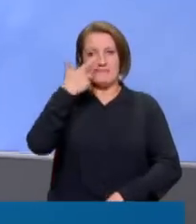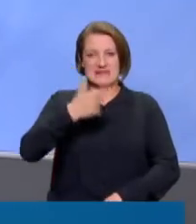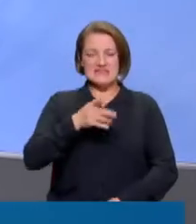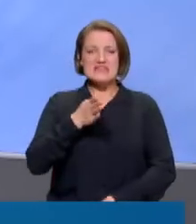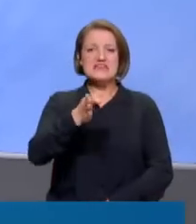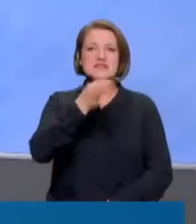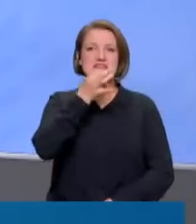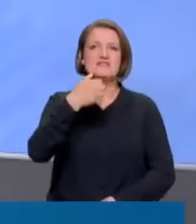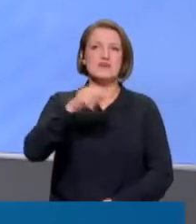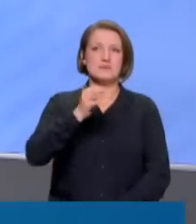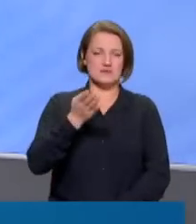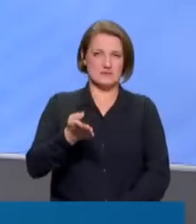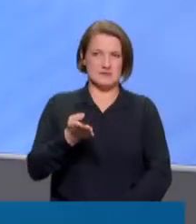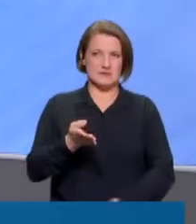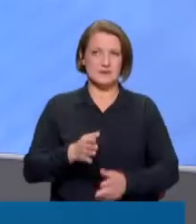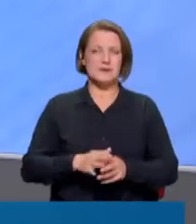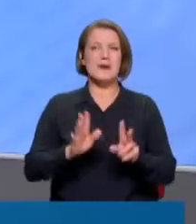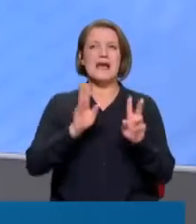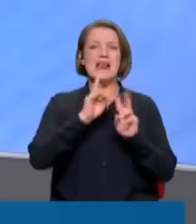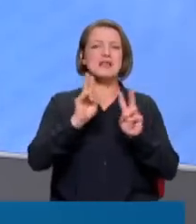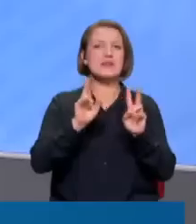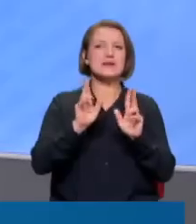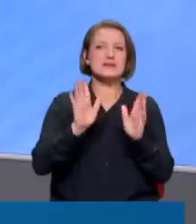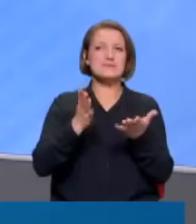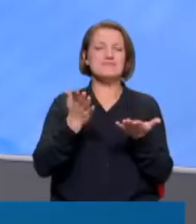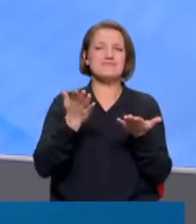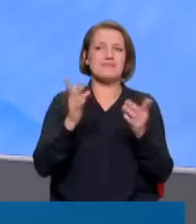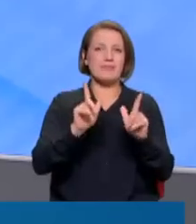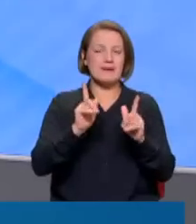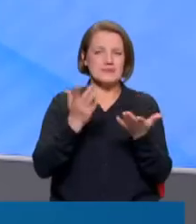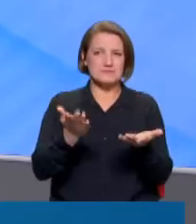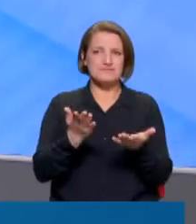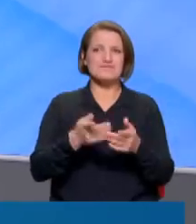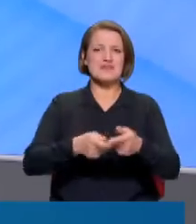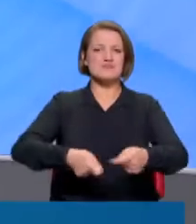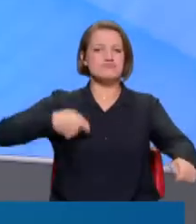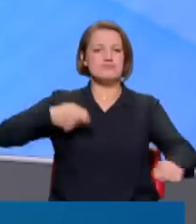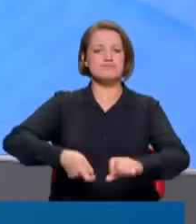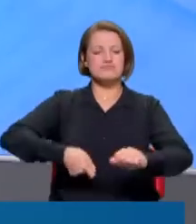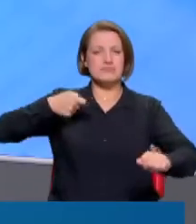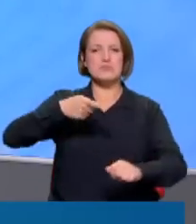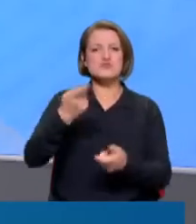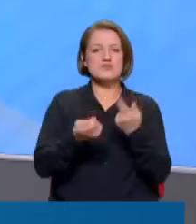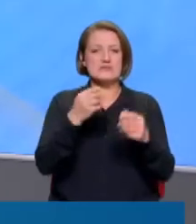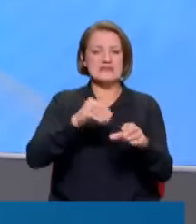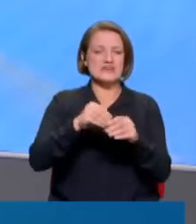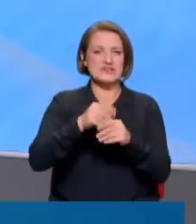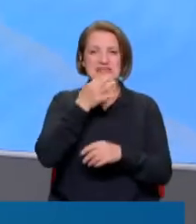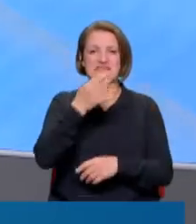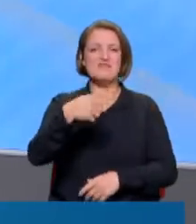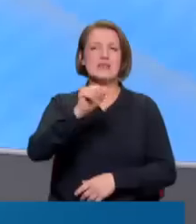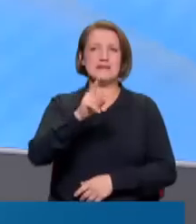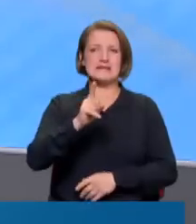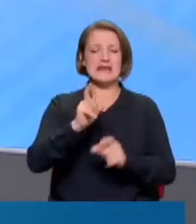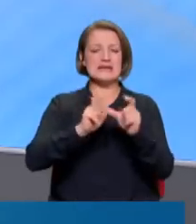girmesine jeneratörlerin çalışması için lazım Bunlara izin verilmedi sevgili izleyenler gıda girdi